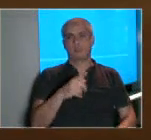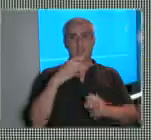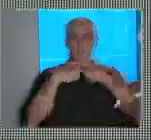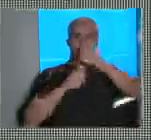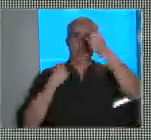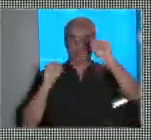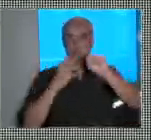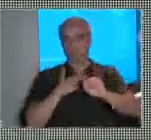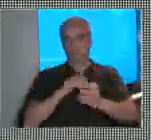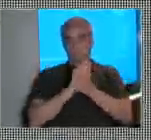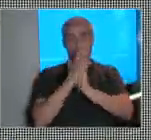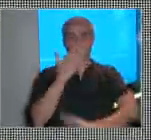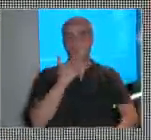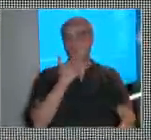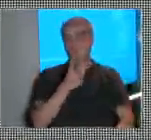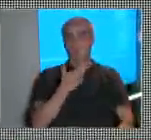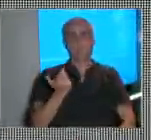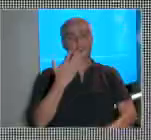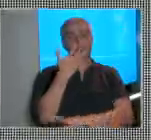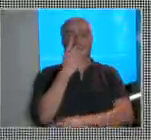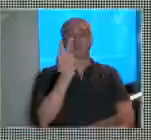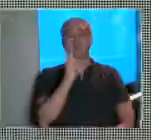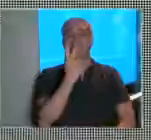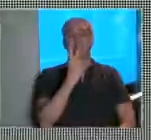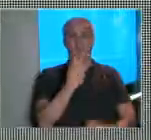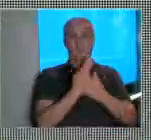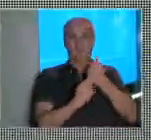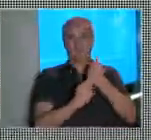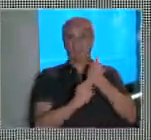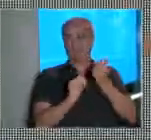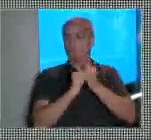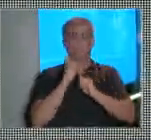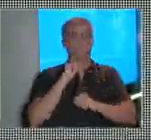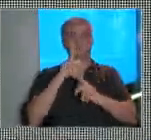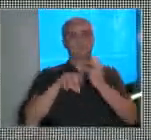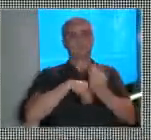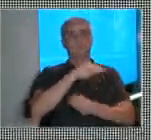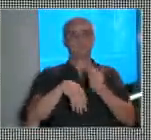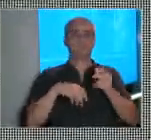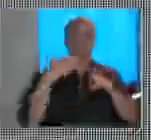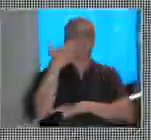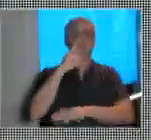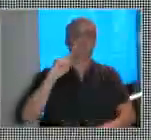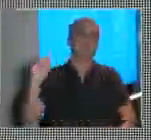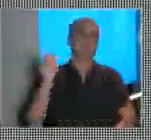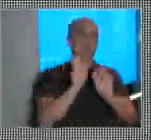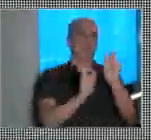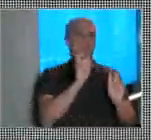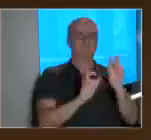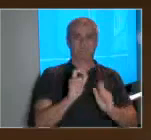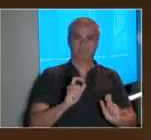העצמאות, ורוצים להפוך את ישראל בעצם למדינה דו-לאומית. או בשם המכובס שלה, מדינת כל